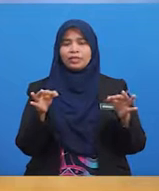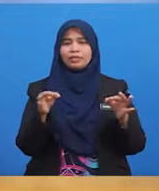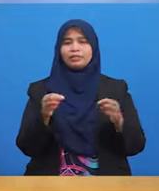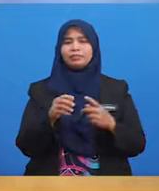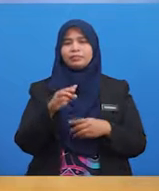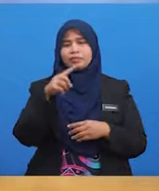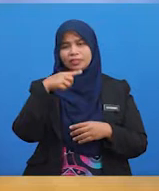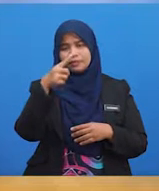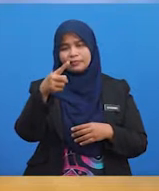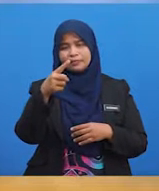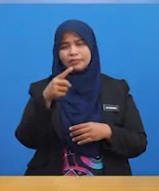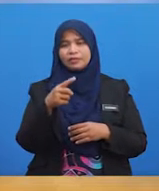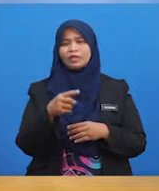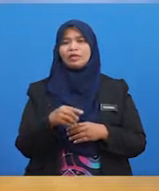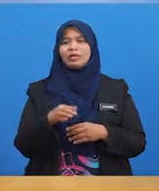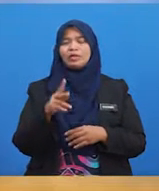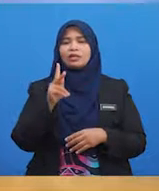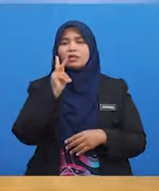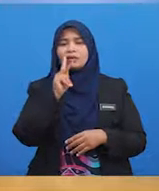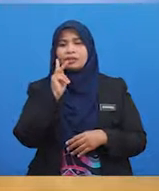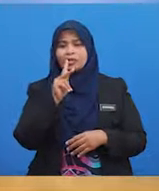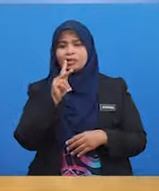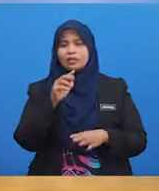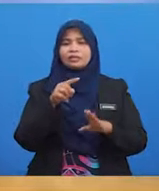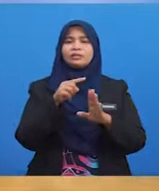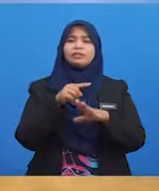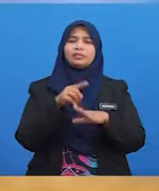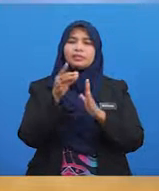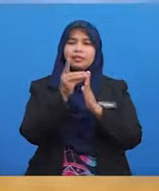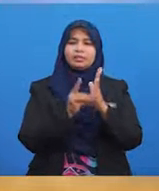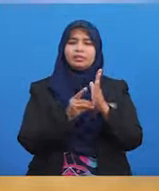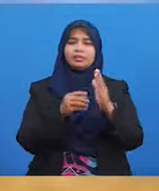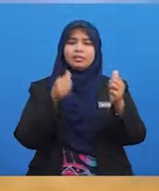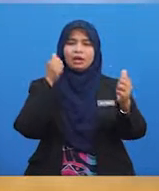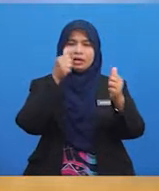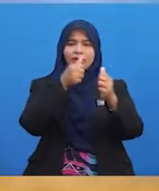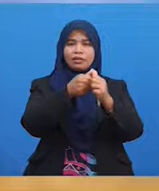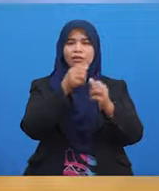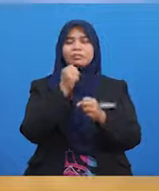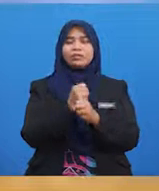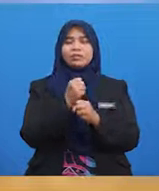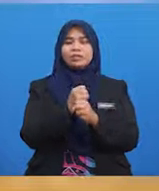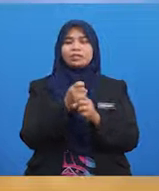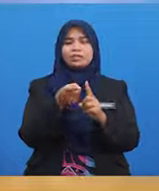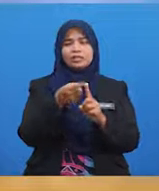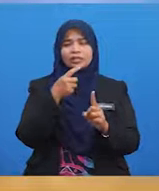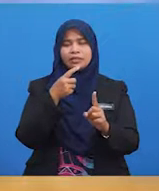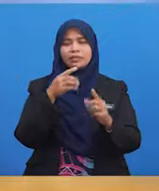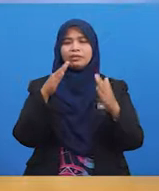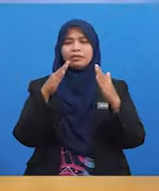berikut. Kakak di arah bekerja dari